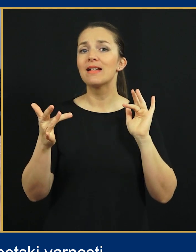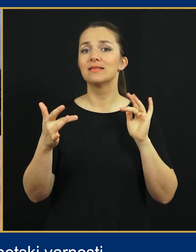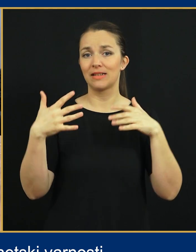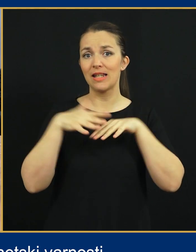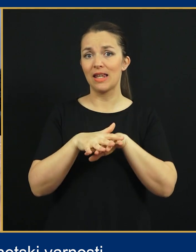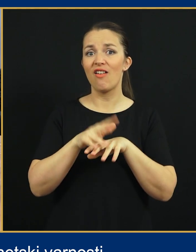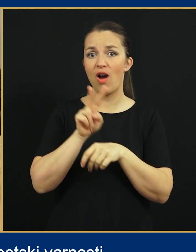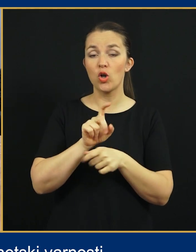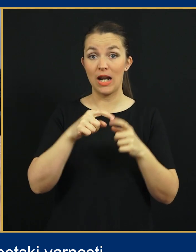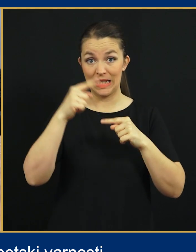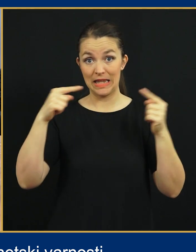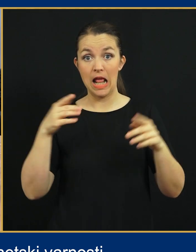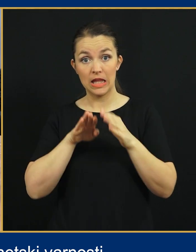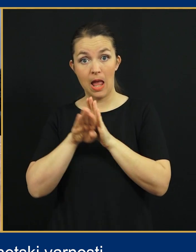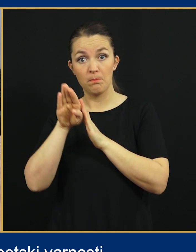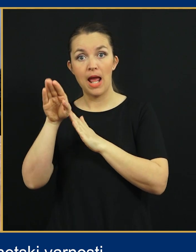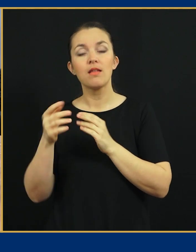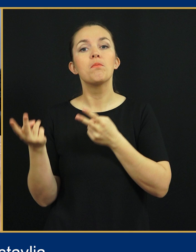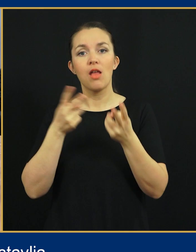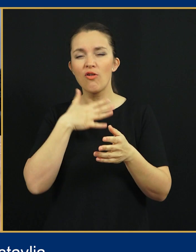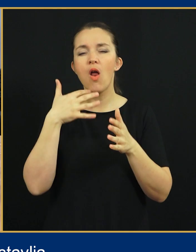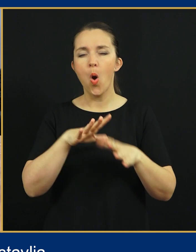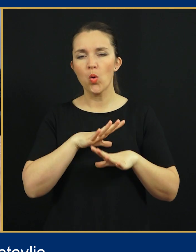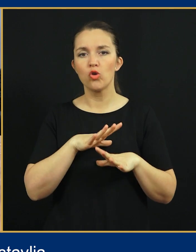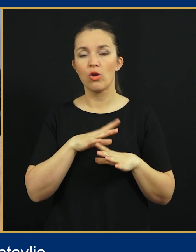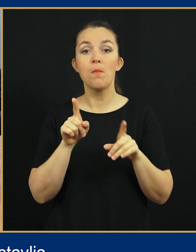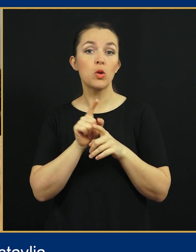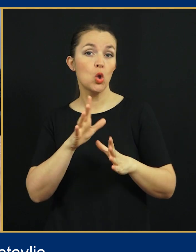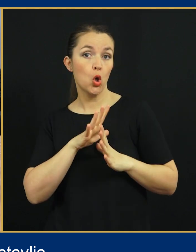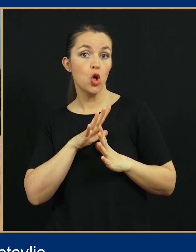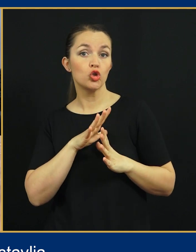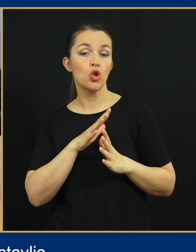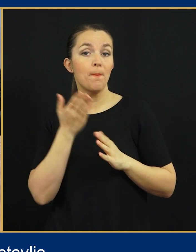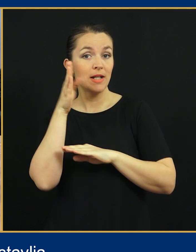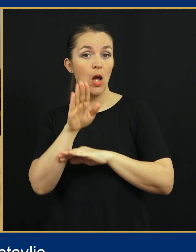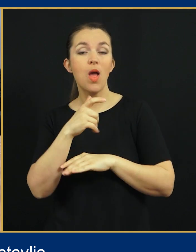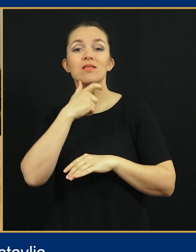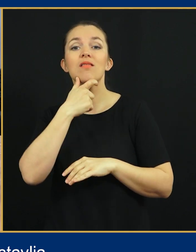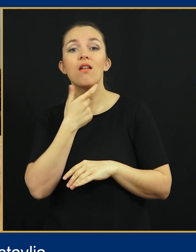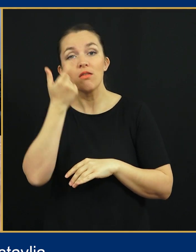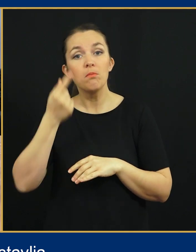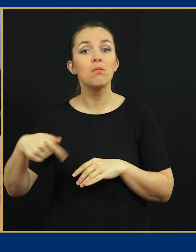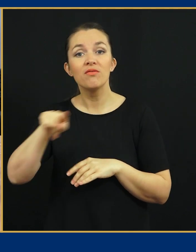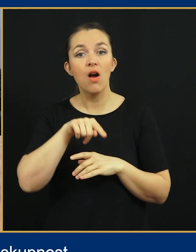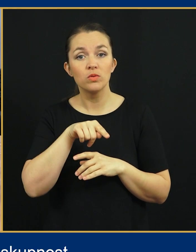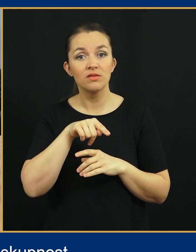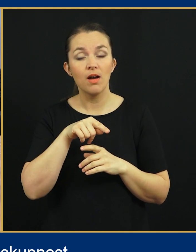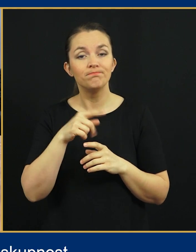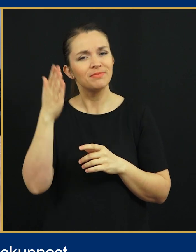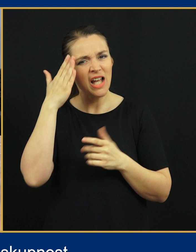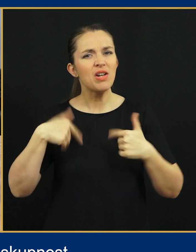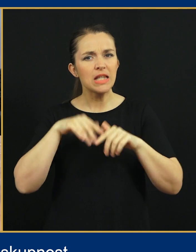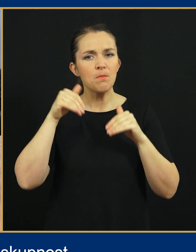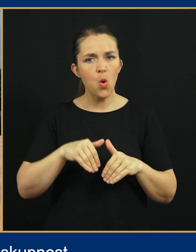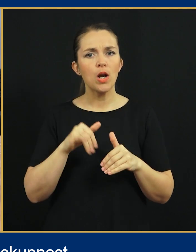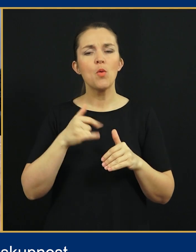digitalni napredek prinaša številne grožnje, prav tako pa grožnjo predstavlja tudi staranje prebivalstva. Zavedati se